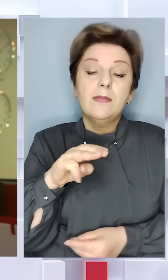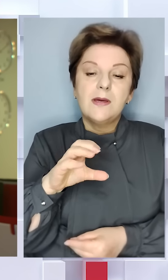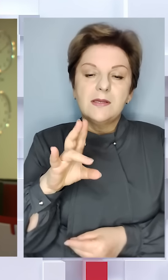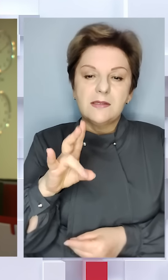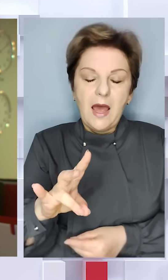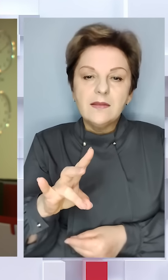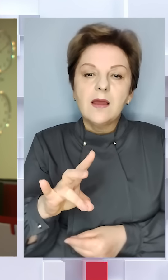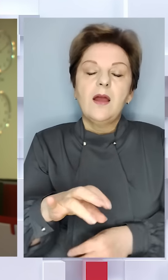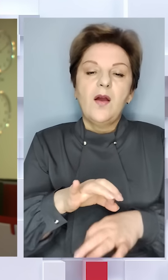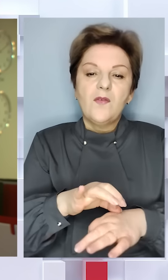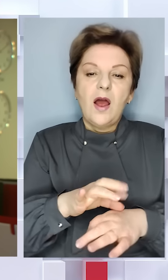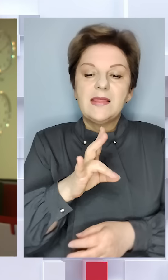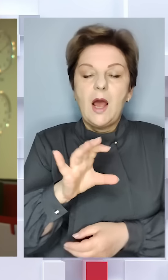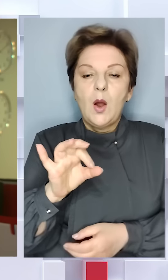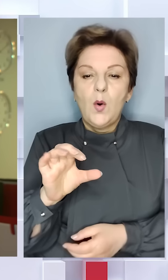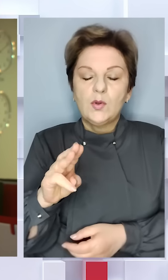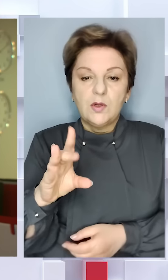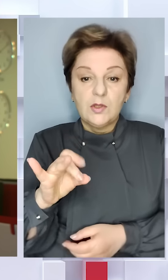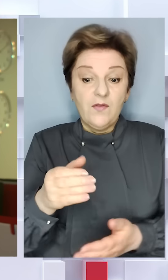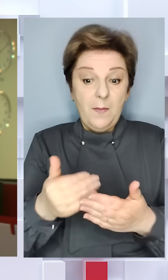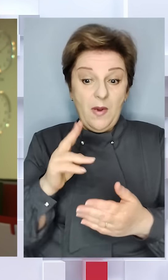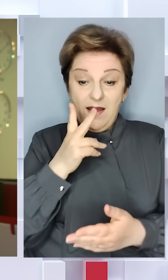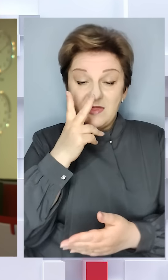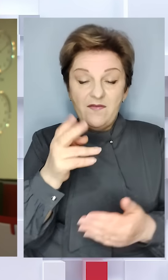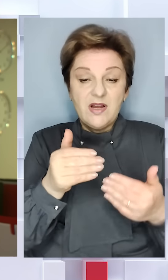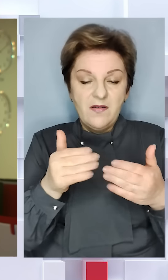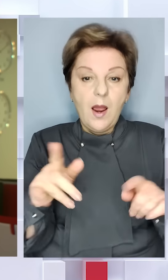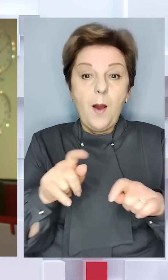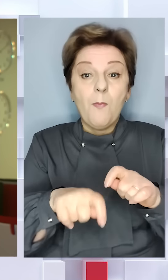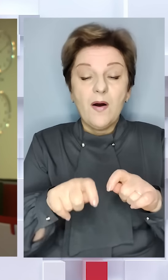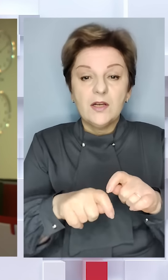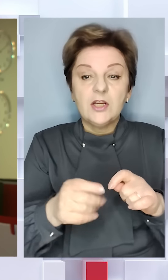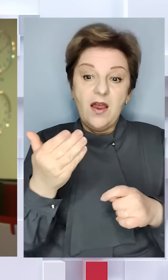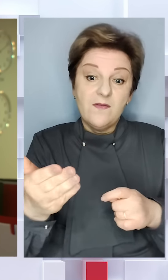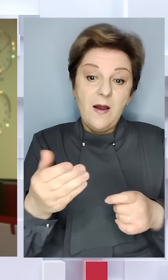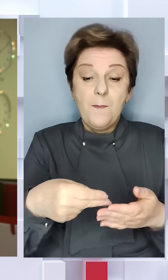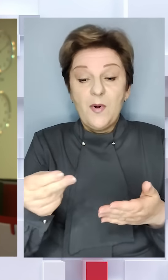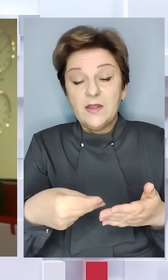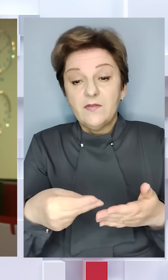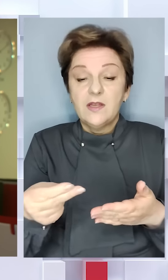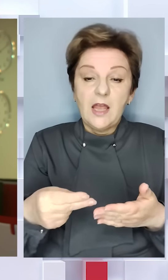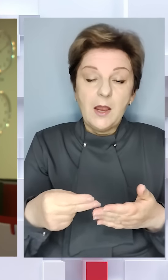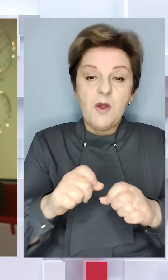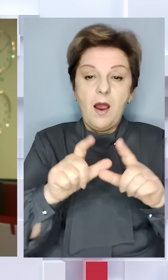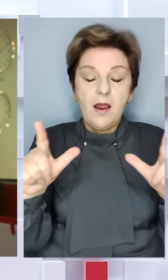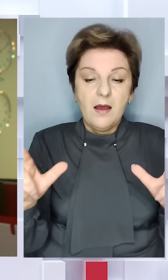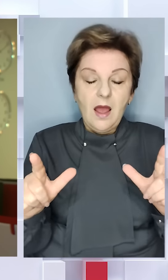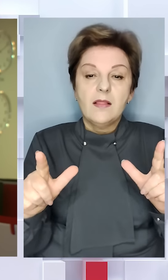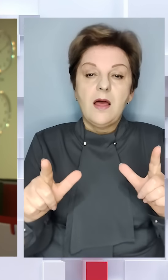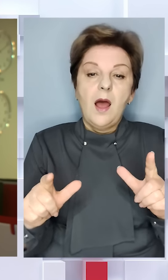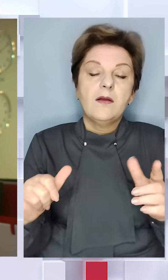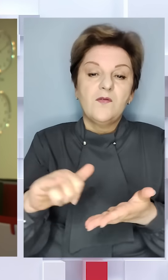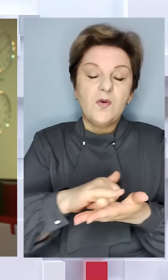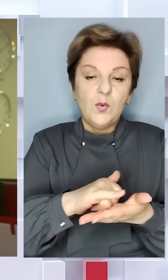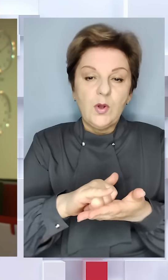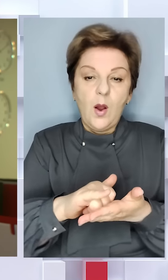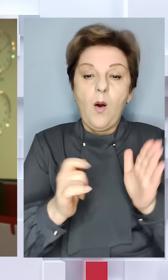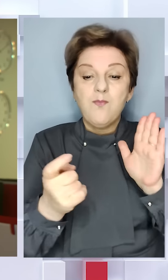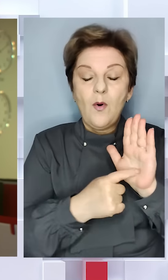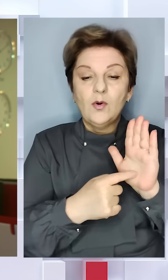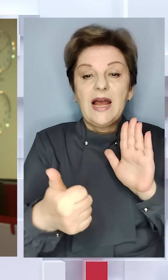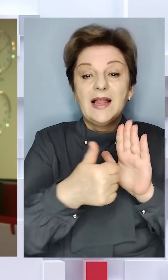мене звати Ната Островська. Перед тим, як дивитися випуск, перевірте, чи підписані на канал, поставте лайк цьому відео і